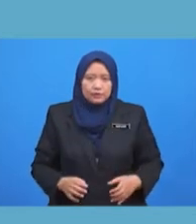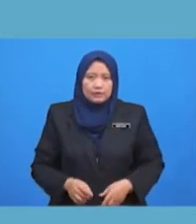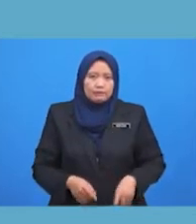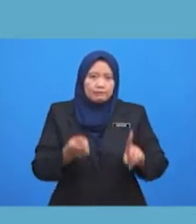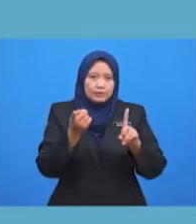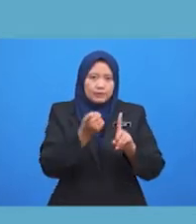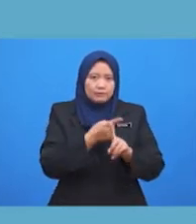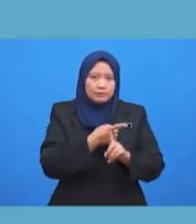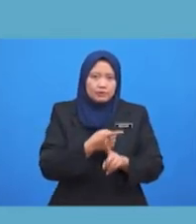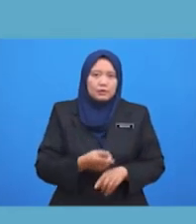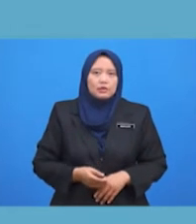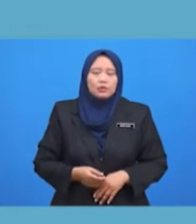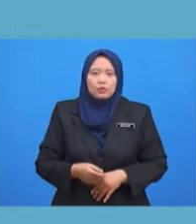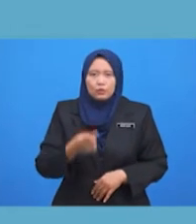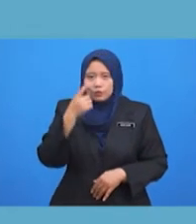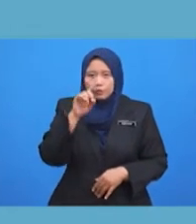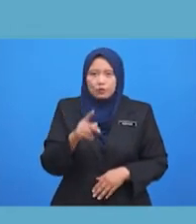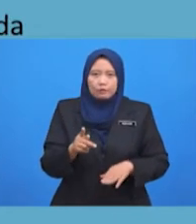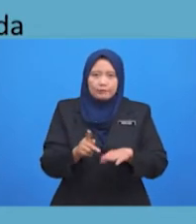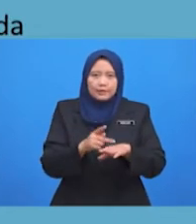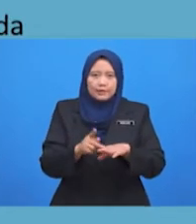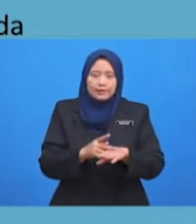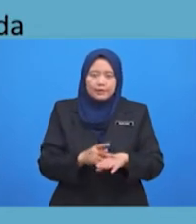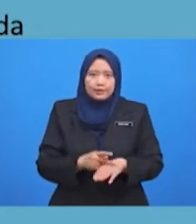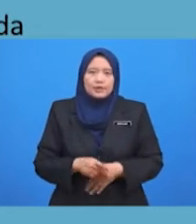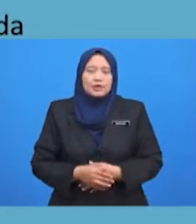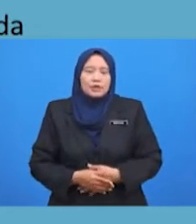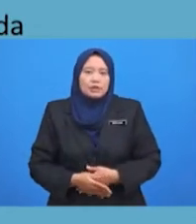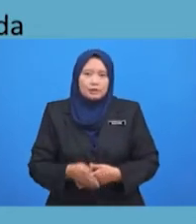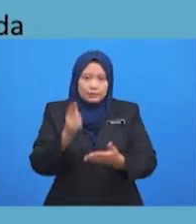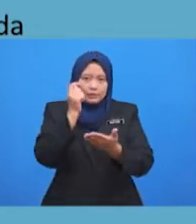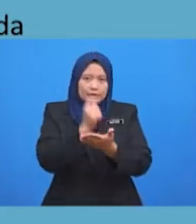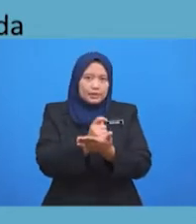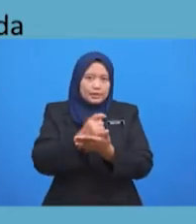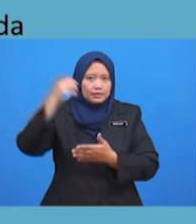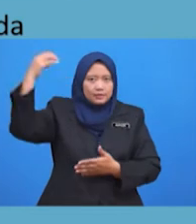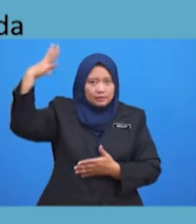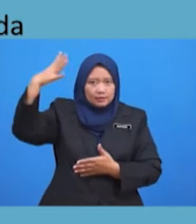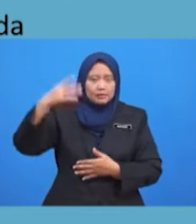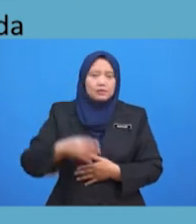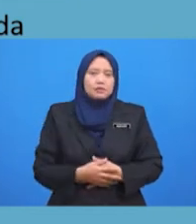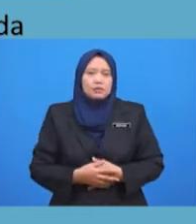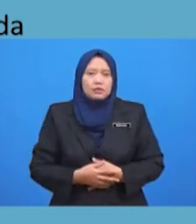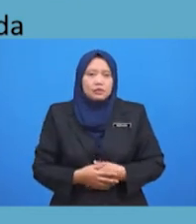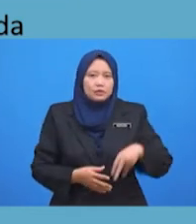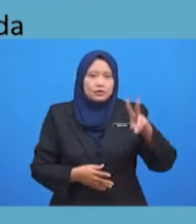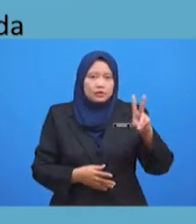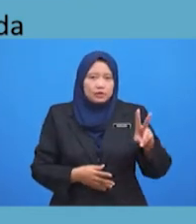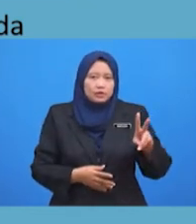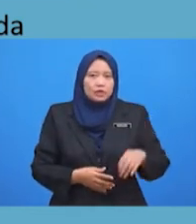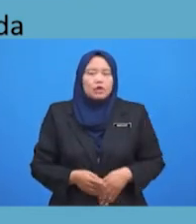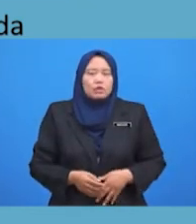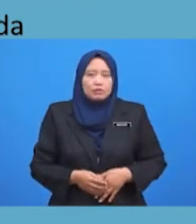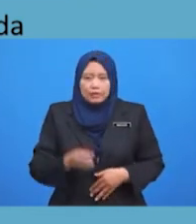pertama, nasihatkan pelanggan untuk memakai sunblock sepanjang masa. Nasihatkan pelanggan bahawa